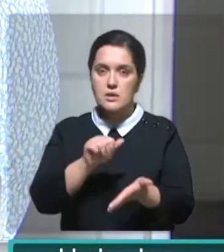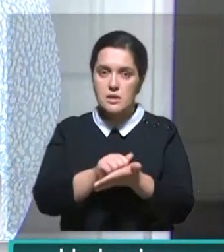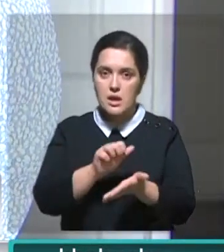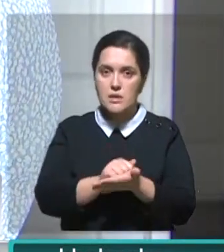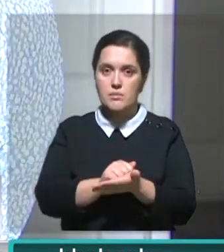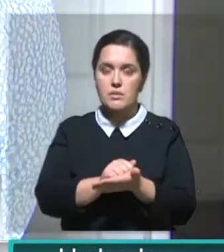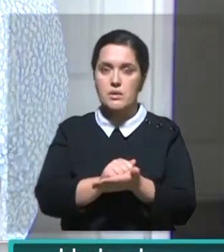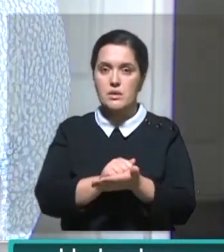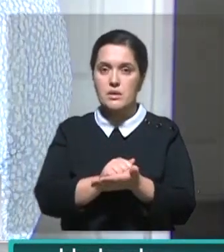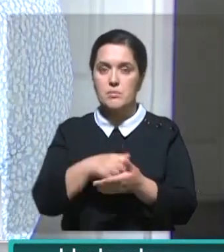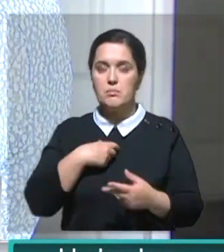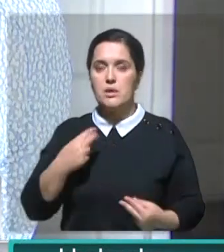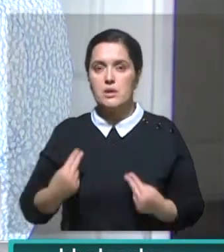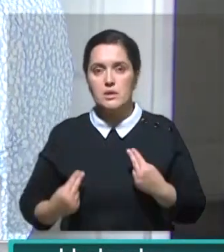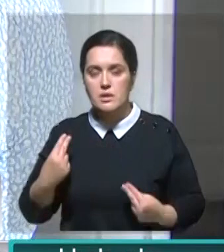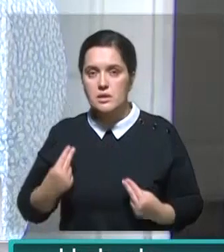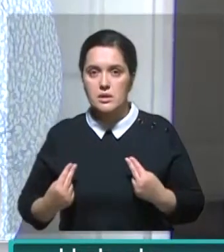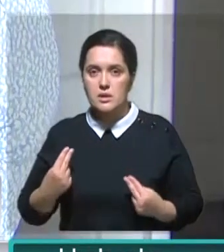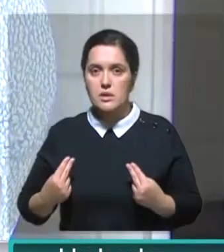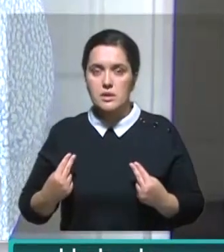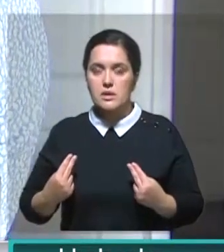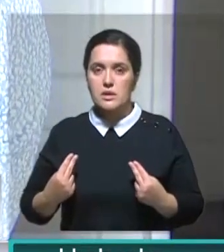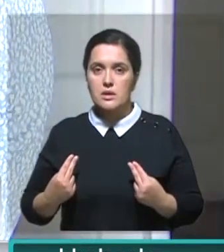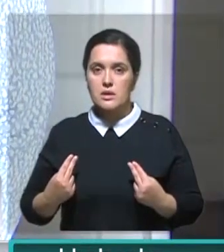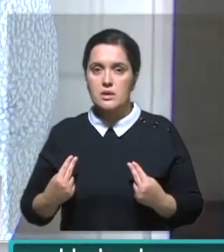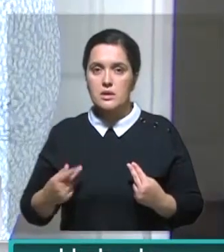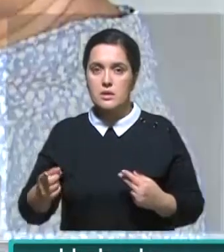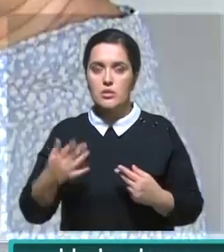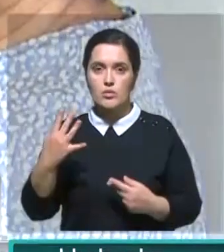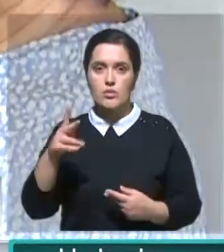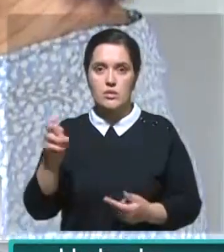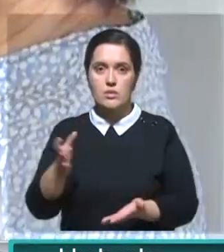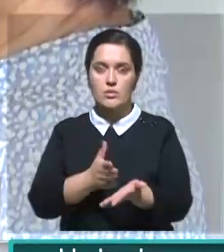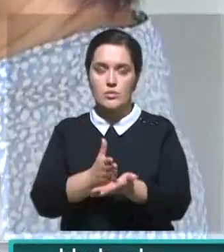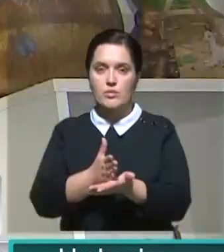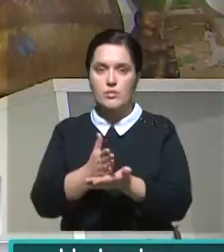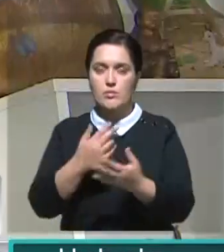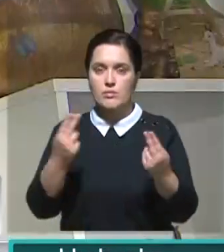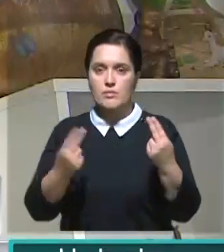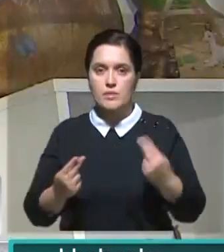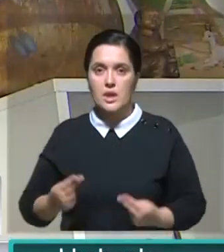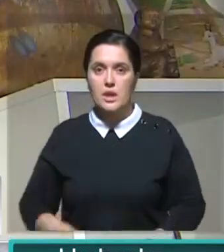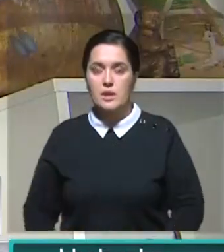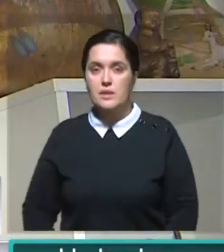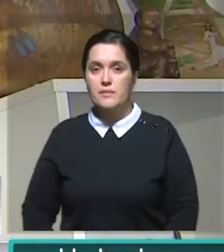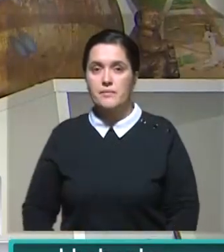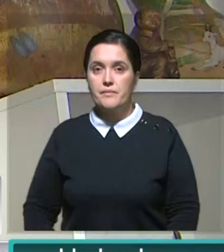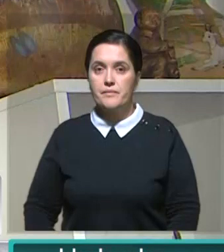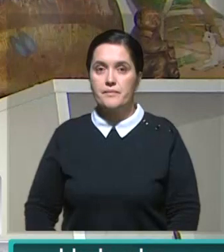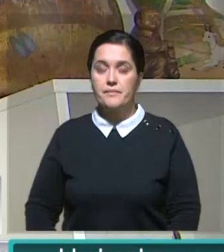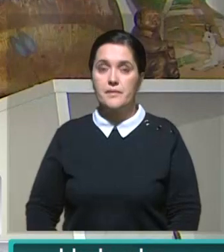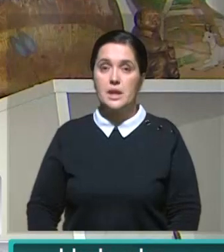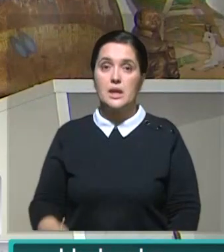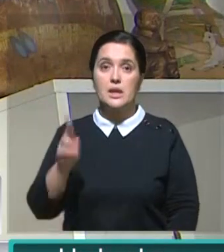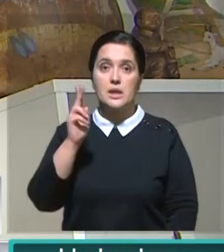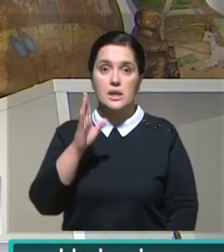это выходные дни, мы игрались вот так. Вот она больше 40 лет вот этой работы. Умит Жибанышева из своей маленькой